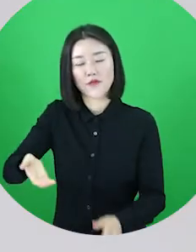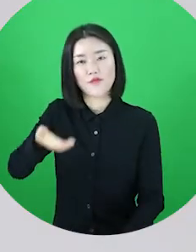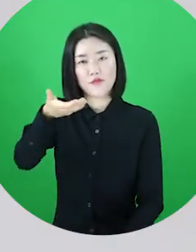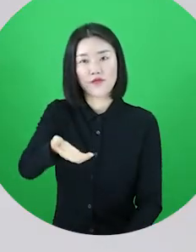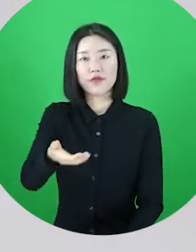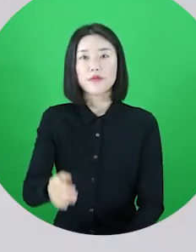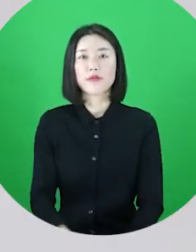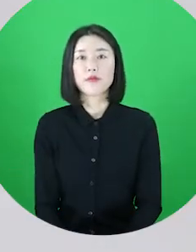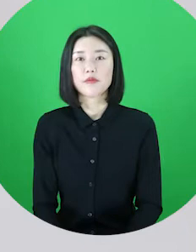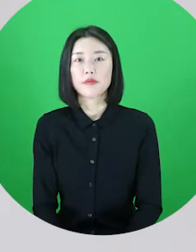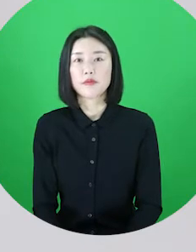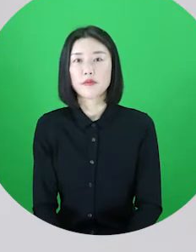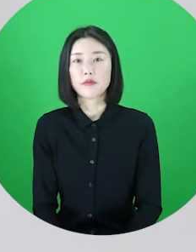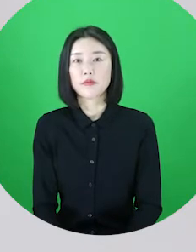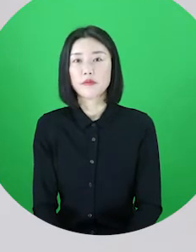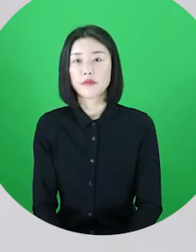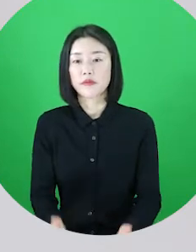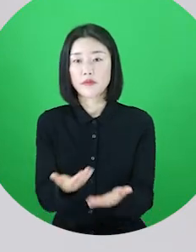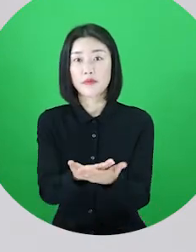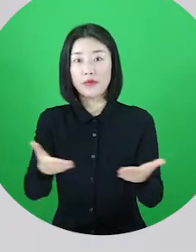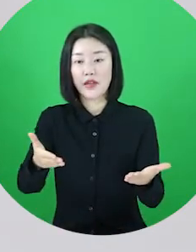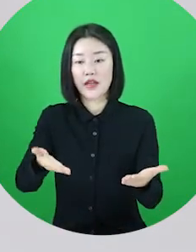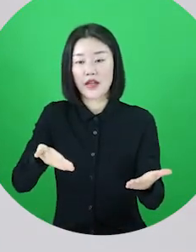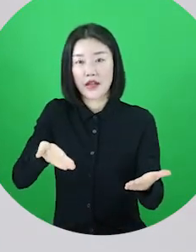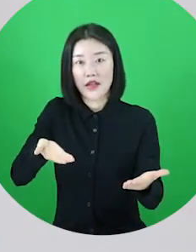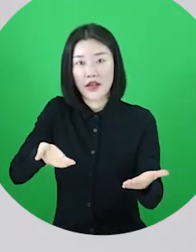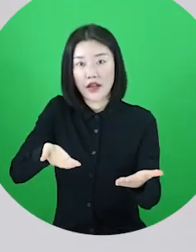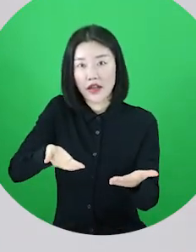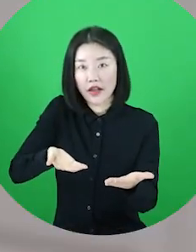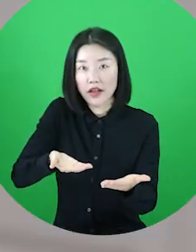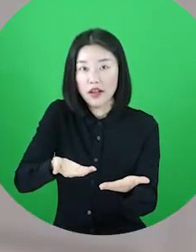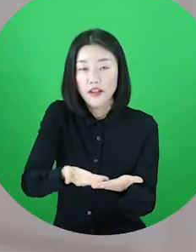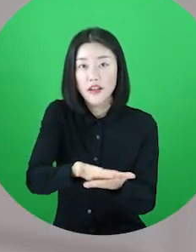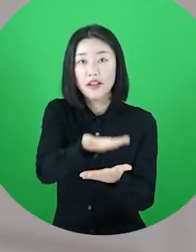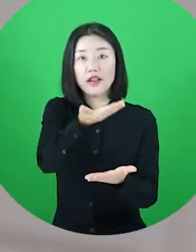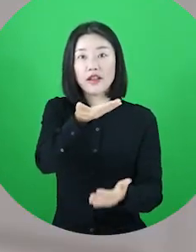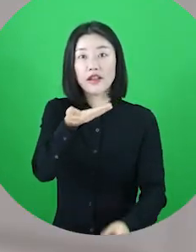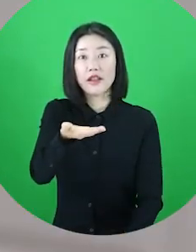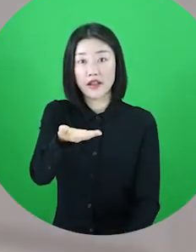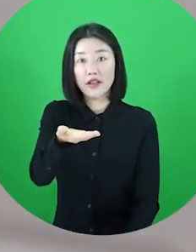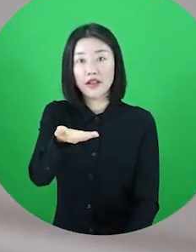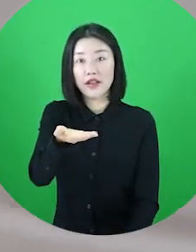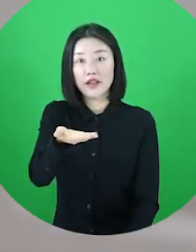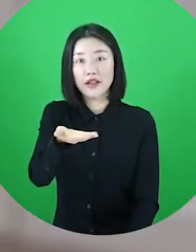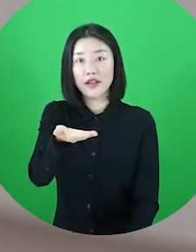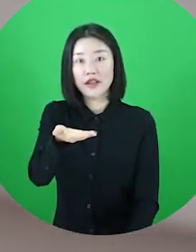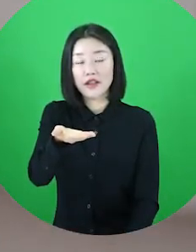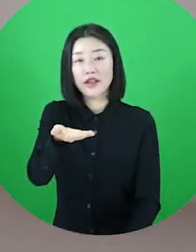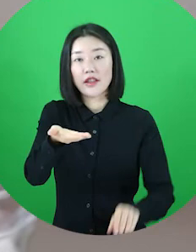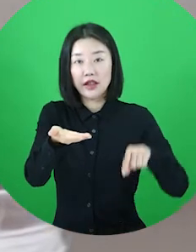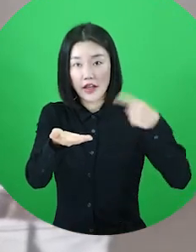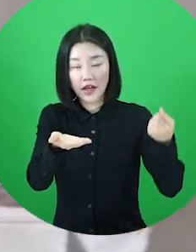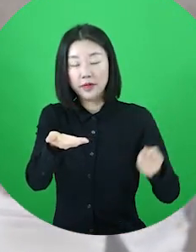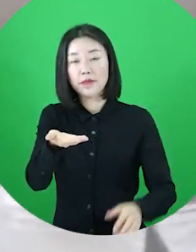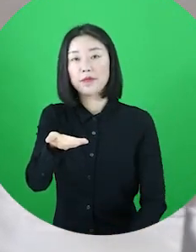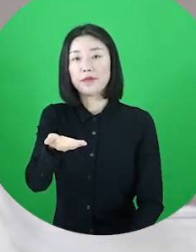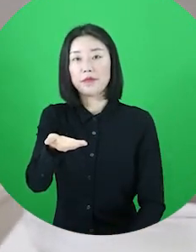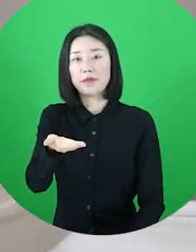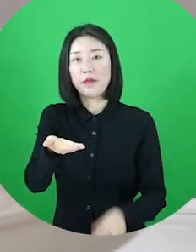계란 후라이 바닥 부분을 살살 밀어서 뒤집개 위에 계란 후라이를